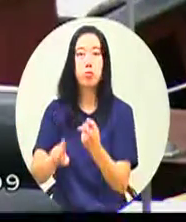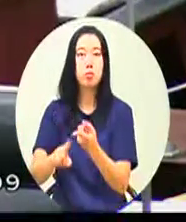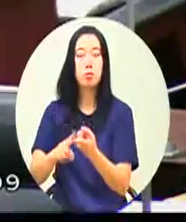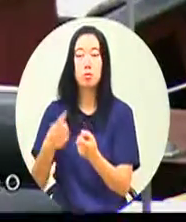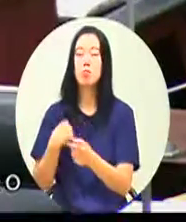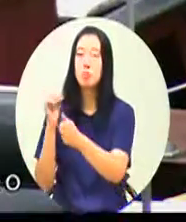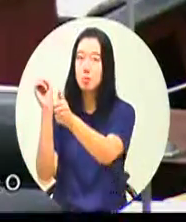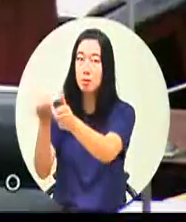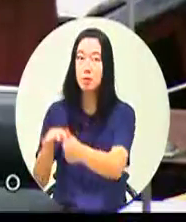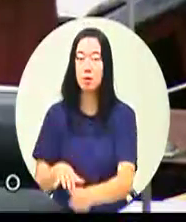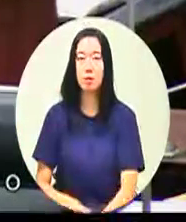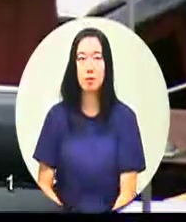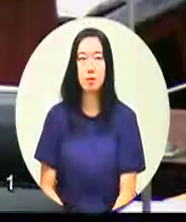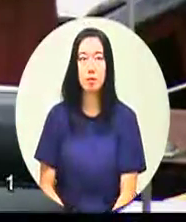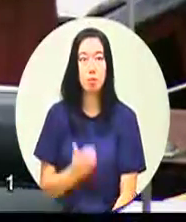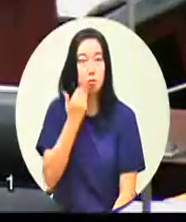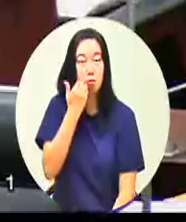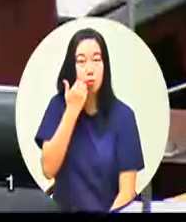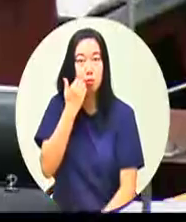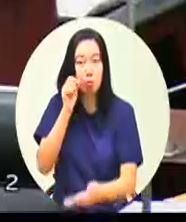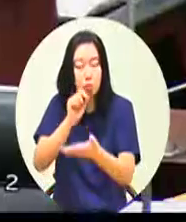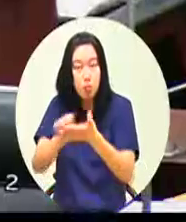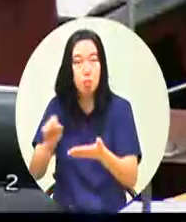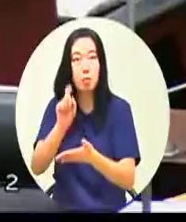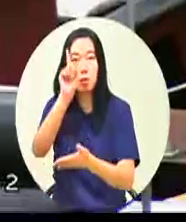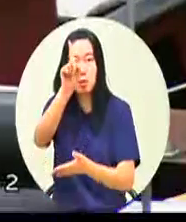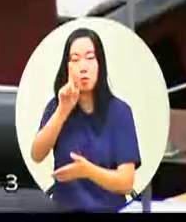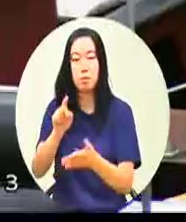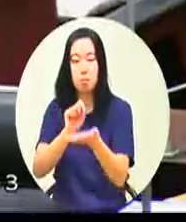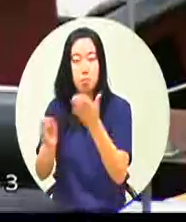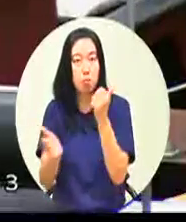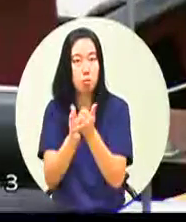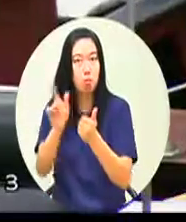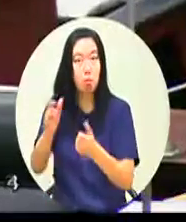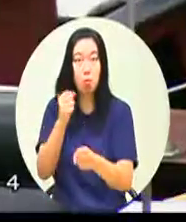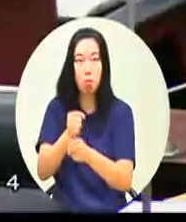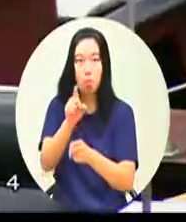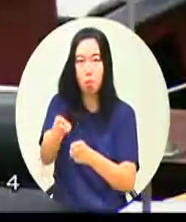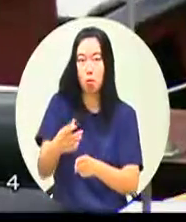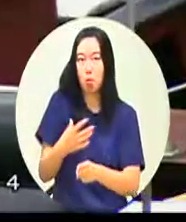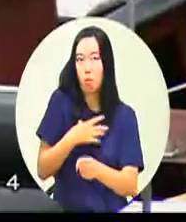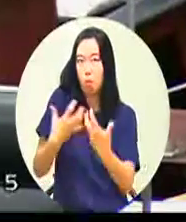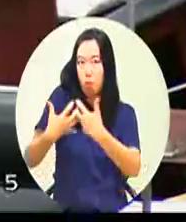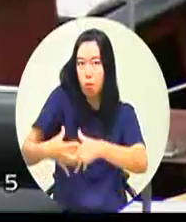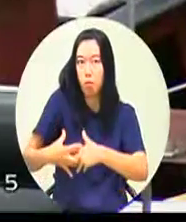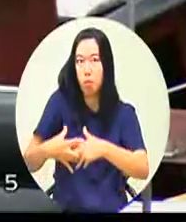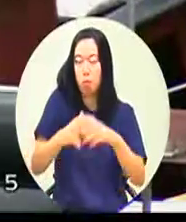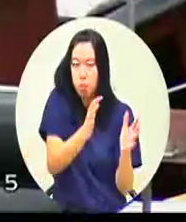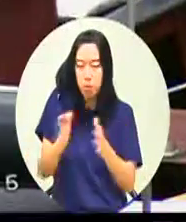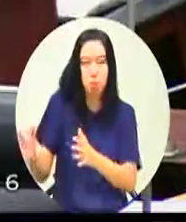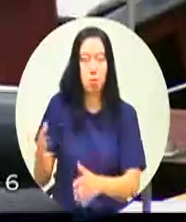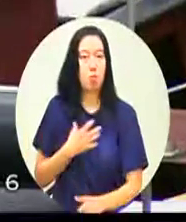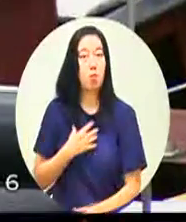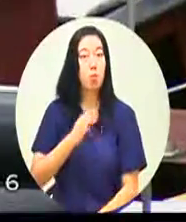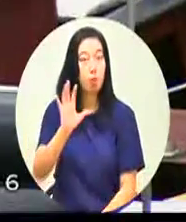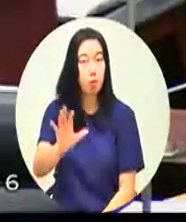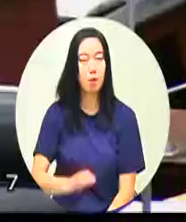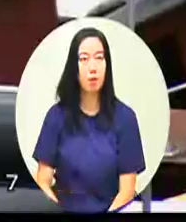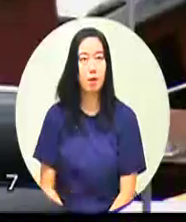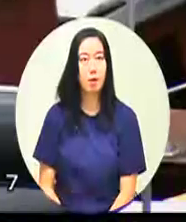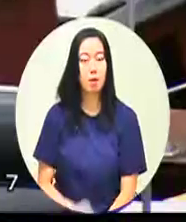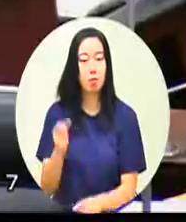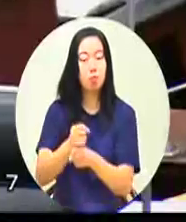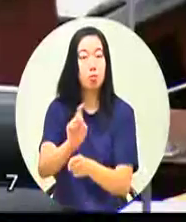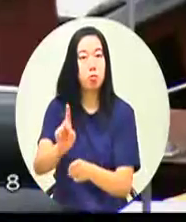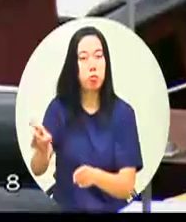因讲，你若要标一个工课，你的危机处理本来就有风险，有风险你危机处理，你